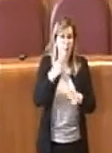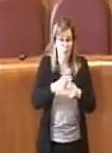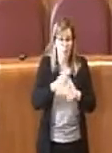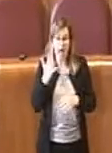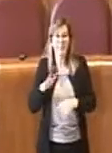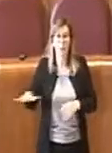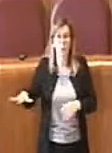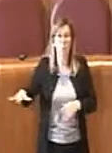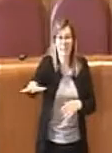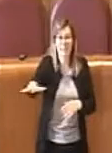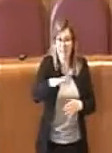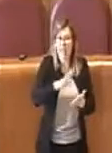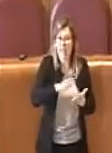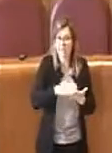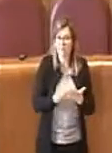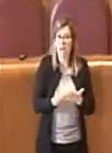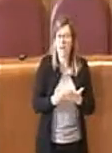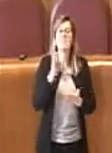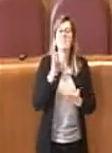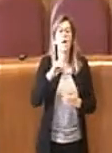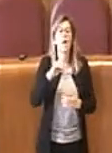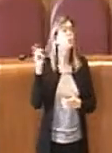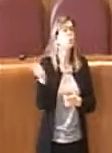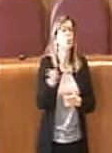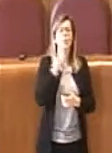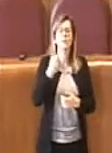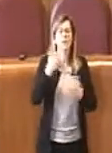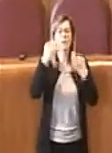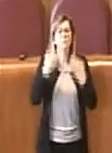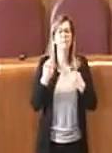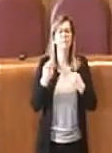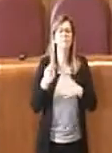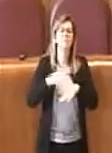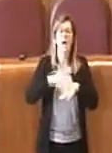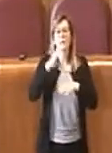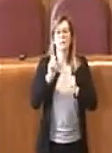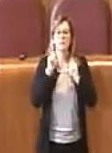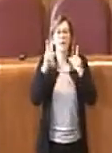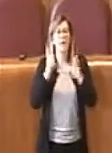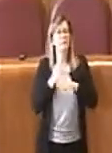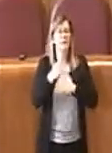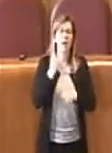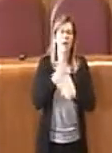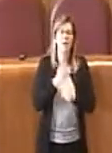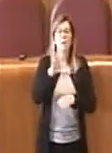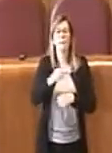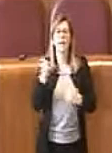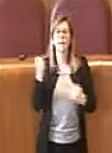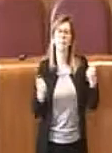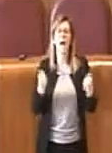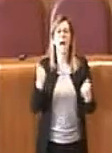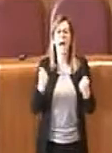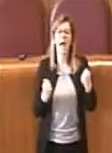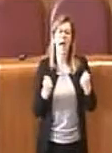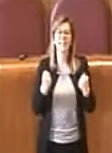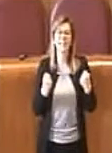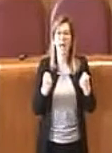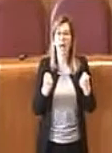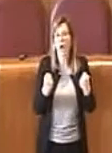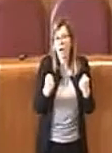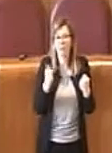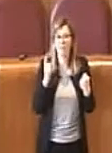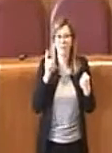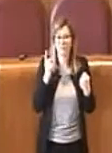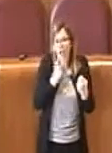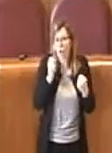limitrofi se tutti decidessero di mettersi in automobile con di mettersi in automobile anche quando magari potrebbero farne a meno